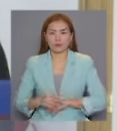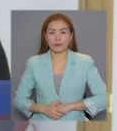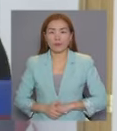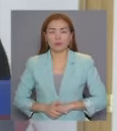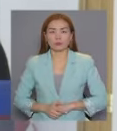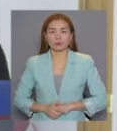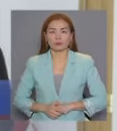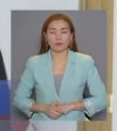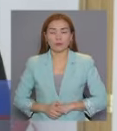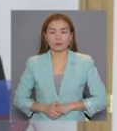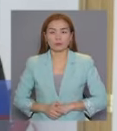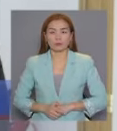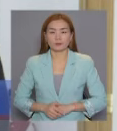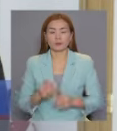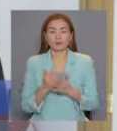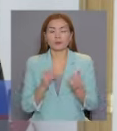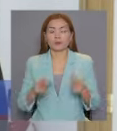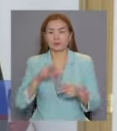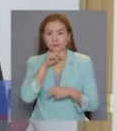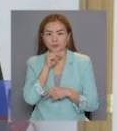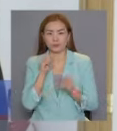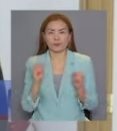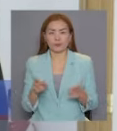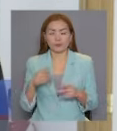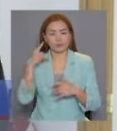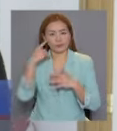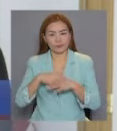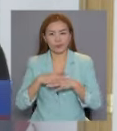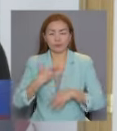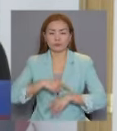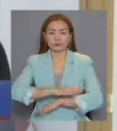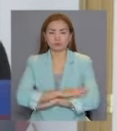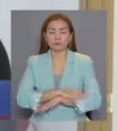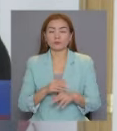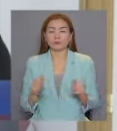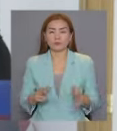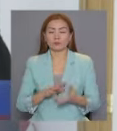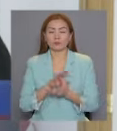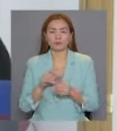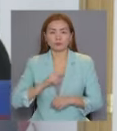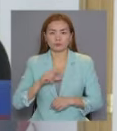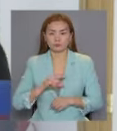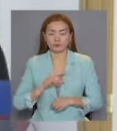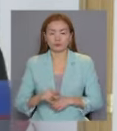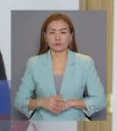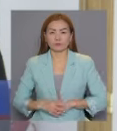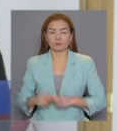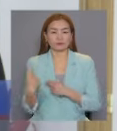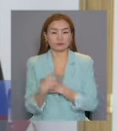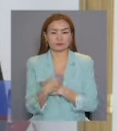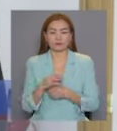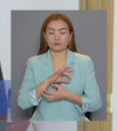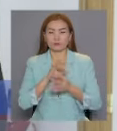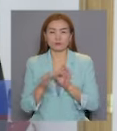қалай жаңа дағдыларға, қалай сөйлеу, қалай өз-өзін ұстау, мінез құлығын түзету